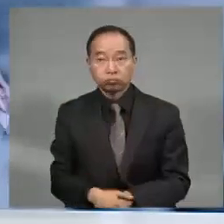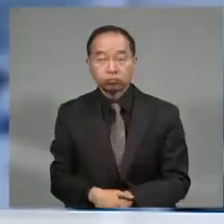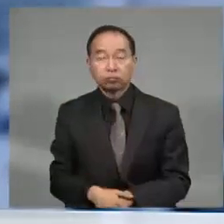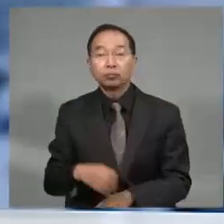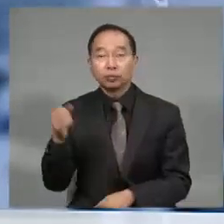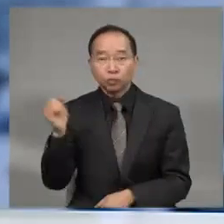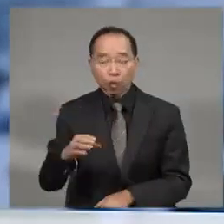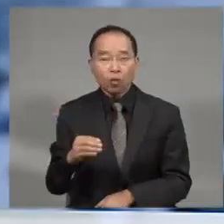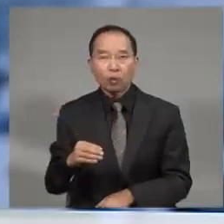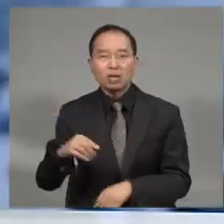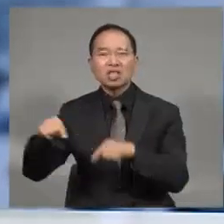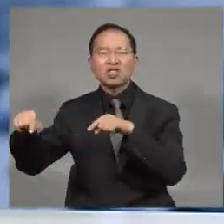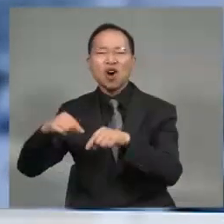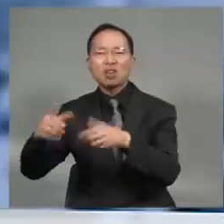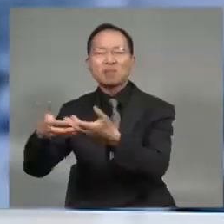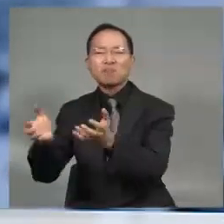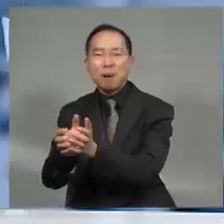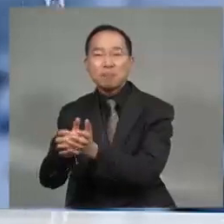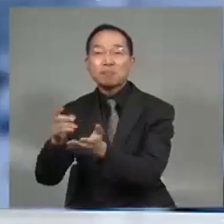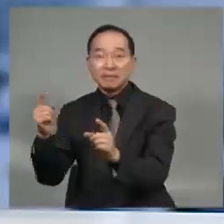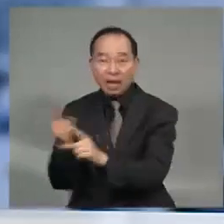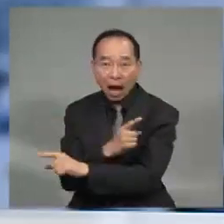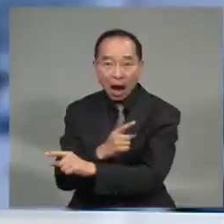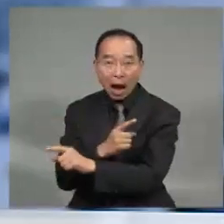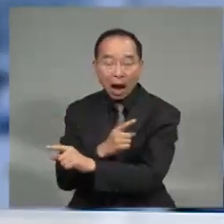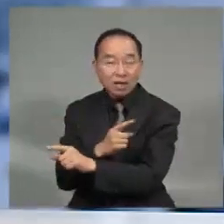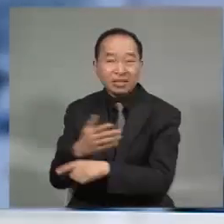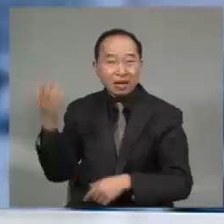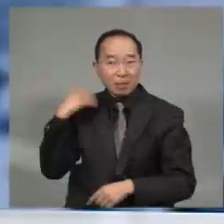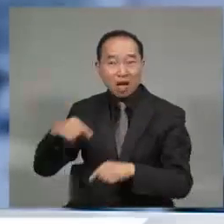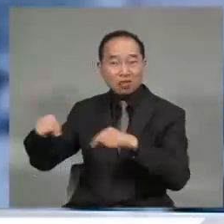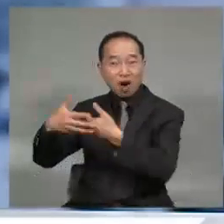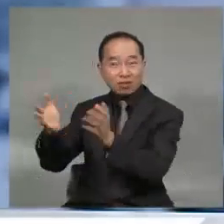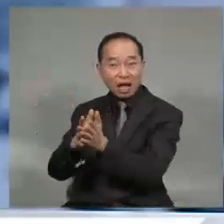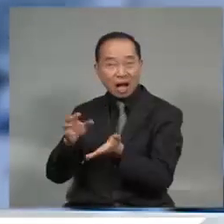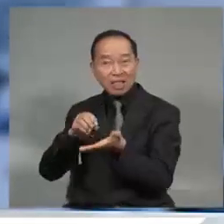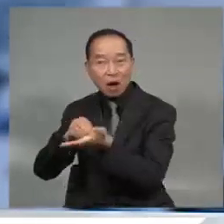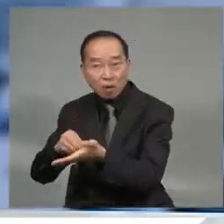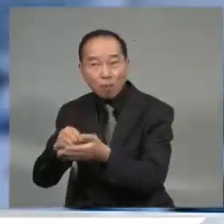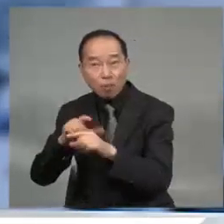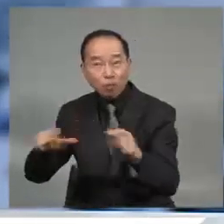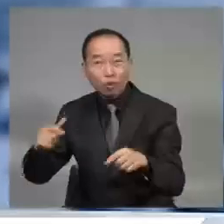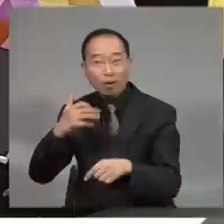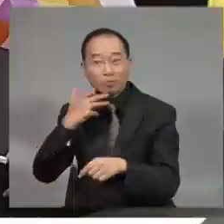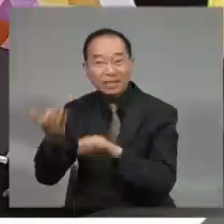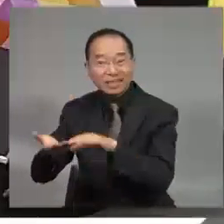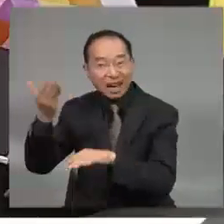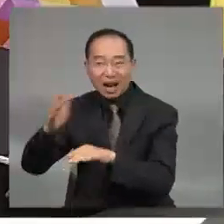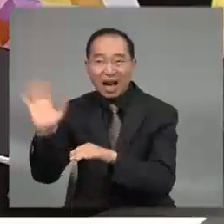연계해서 정당법이 개정되어서 만 16세 이상의 국민들도 정당의 당원이 되실 수 있게 되었습니다.